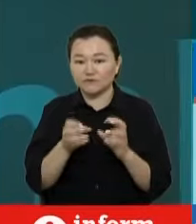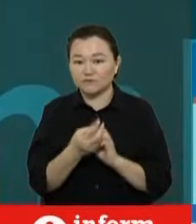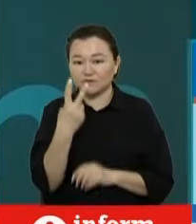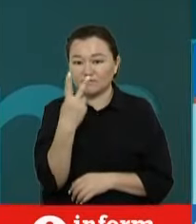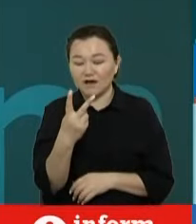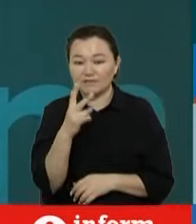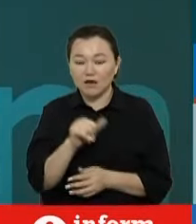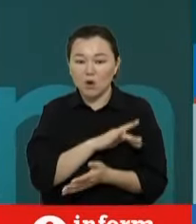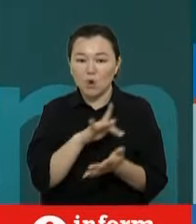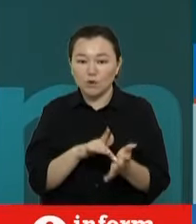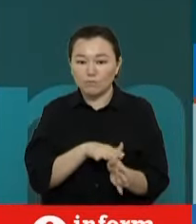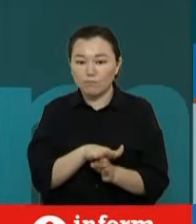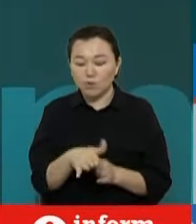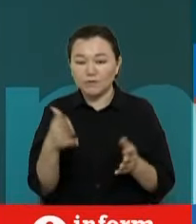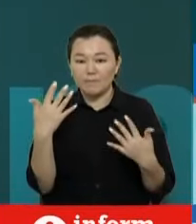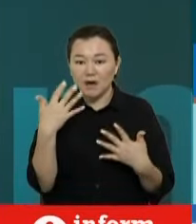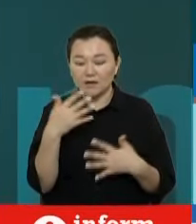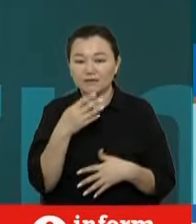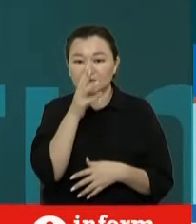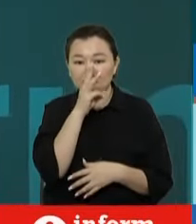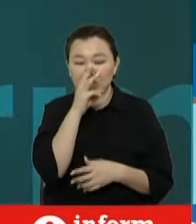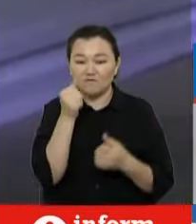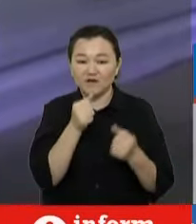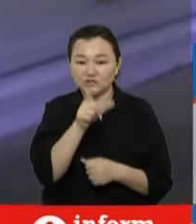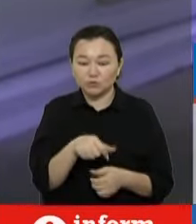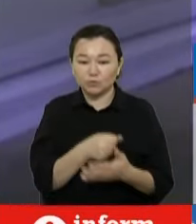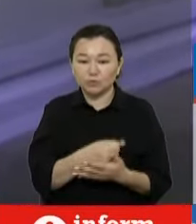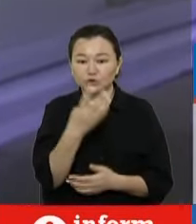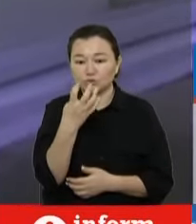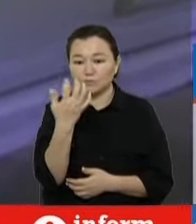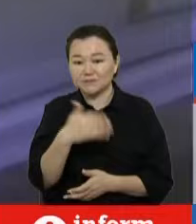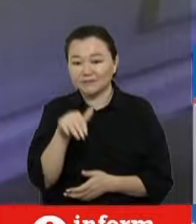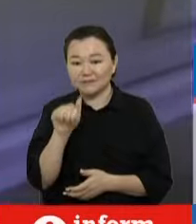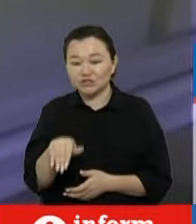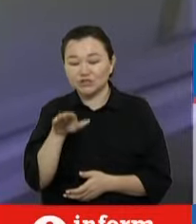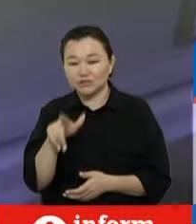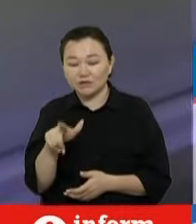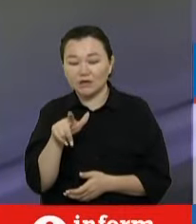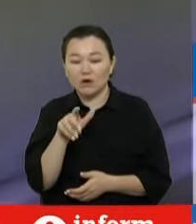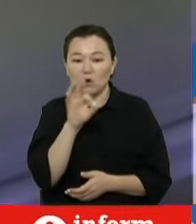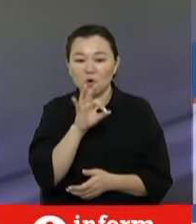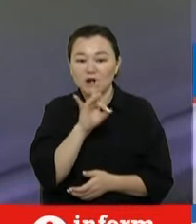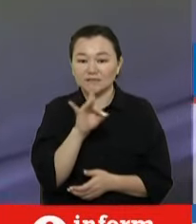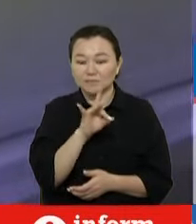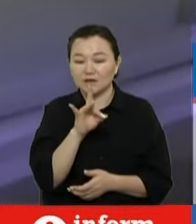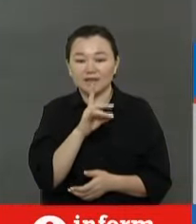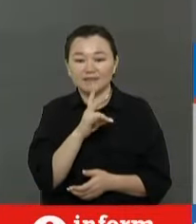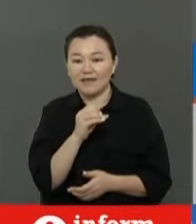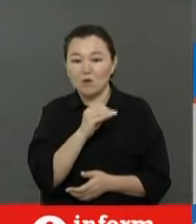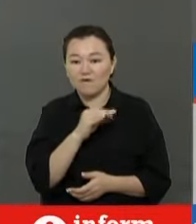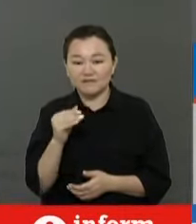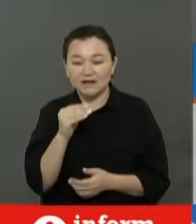город. По данным автопарка, зарплата водителей до 450 тысяч тенге. О размерах неофициальных